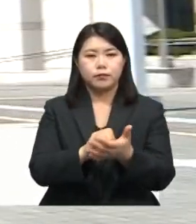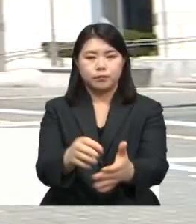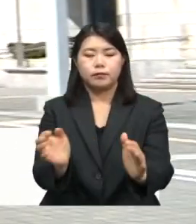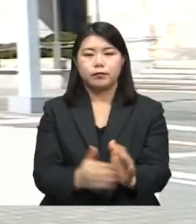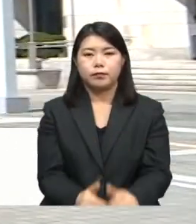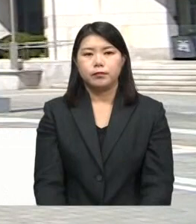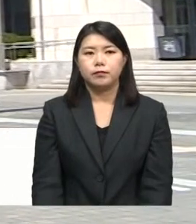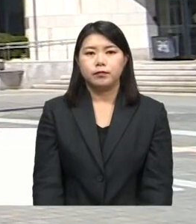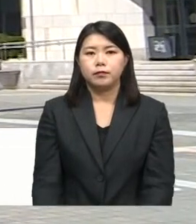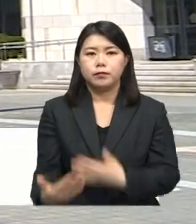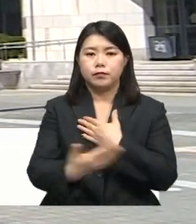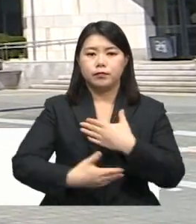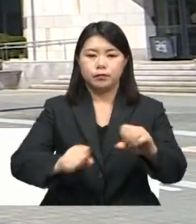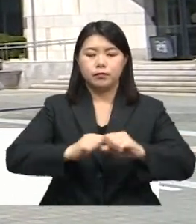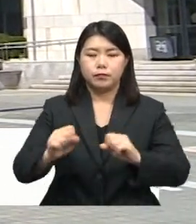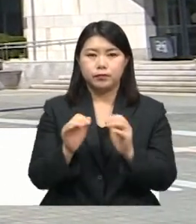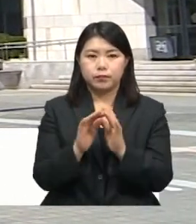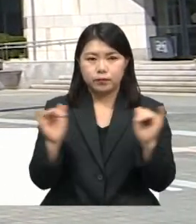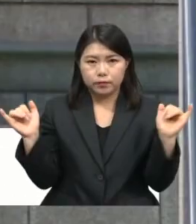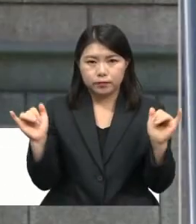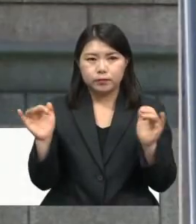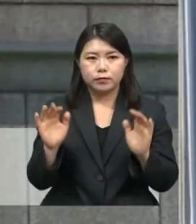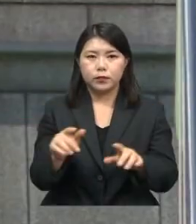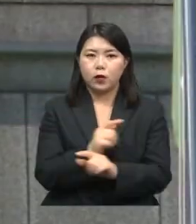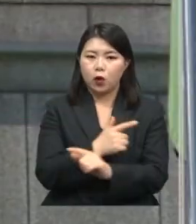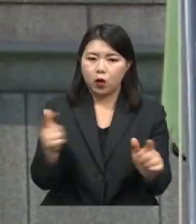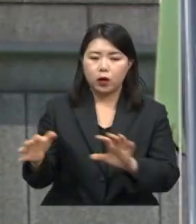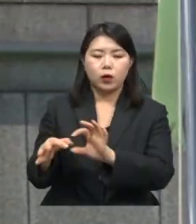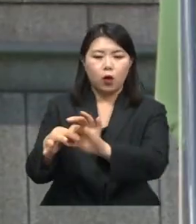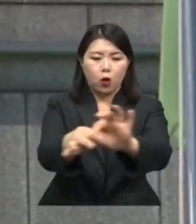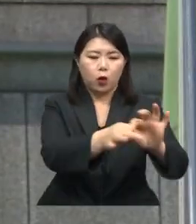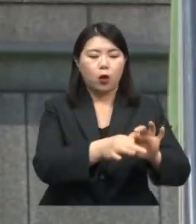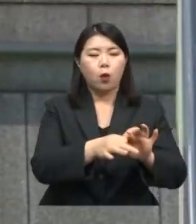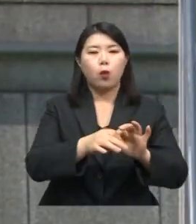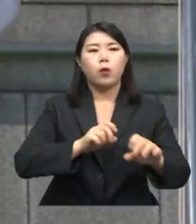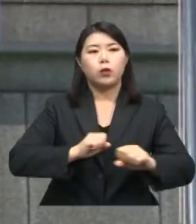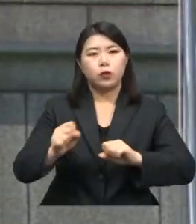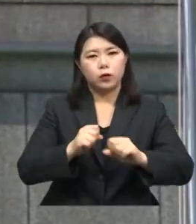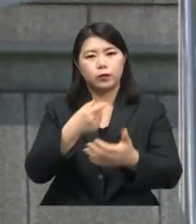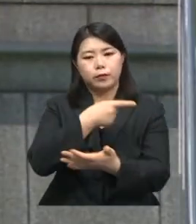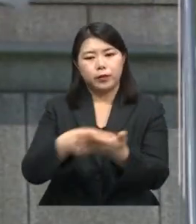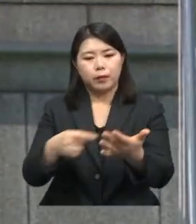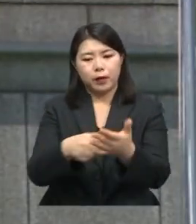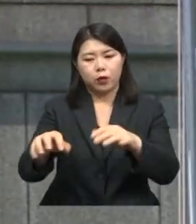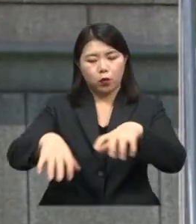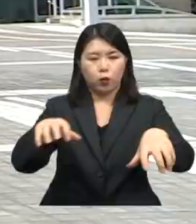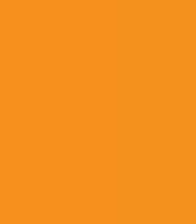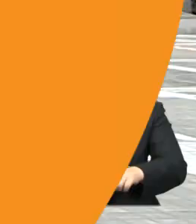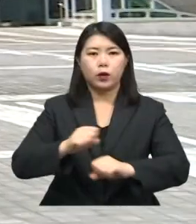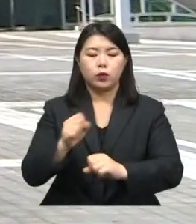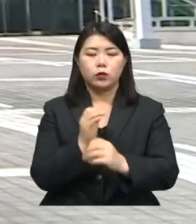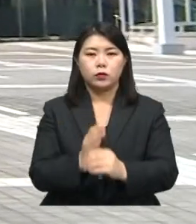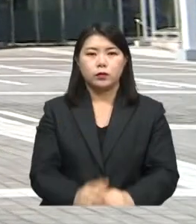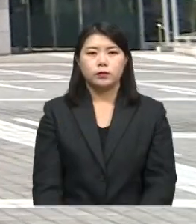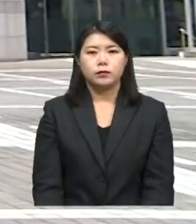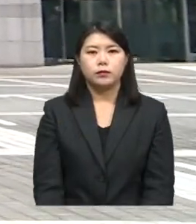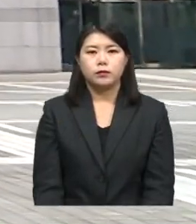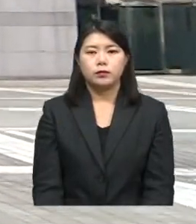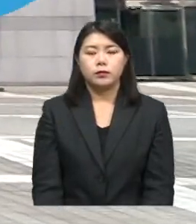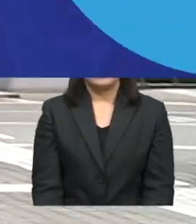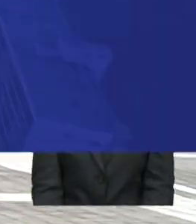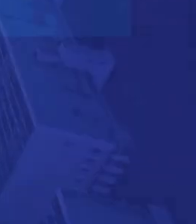있으며 자원봉사자들은 각종 봉사 연계 활동과 재난재해 현장에서 활동하고 있는 것으로